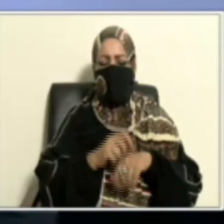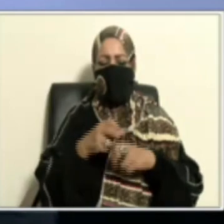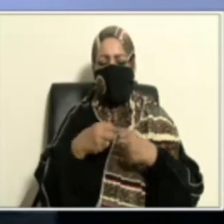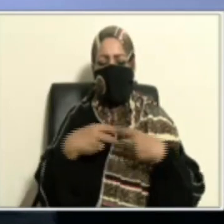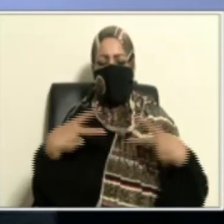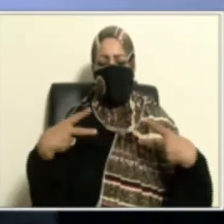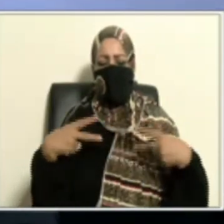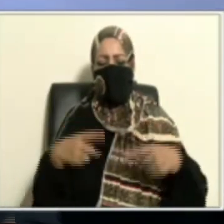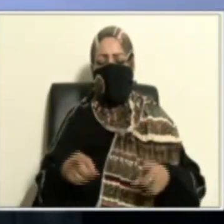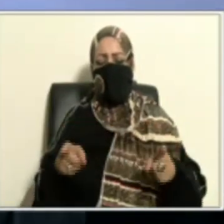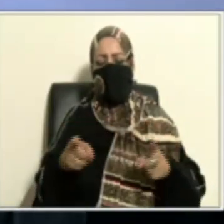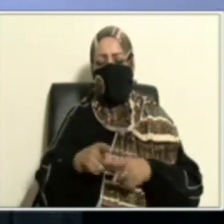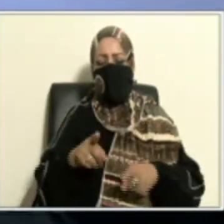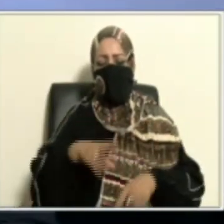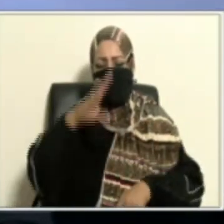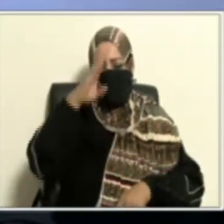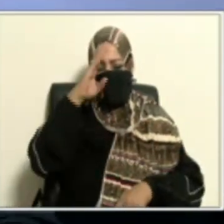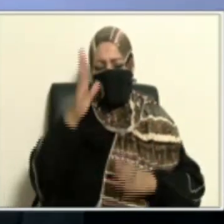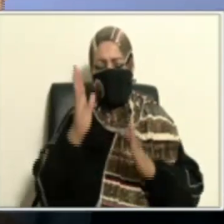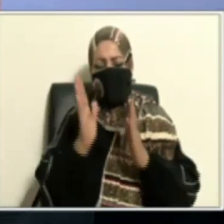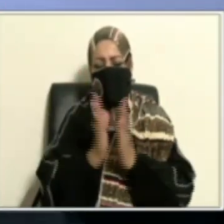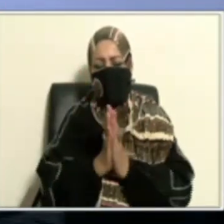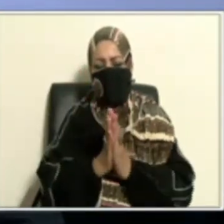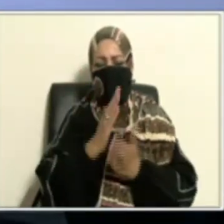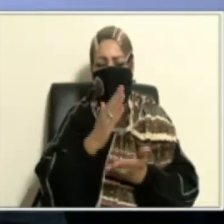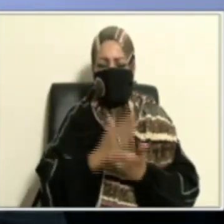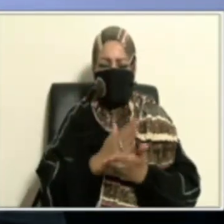من صبراتة أعذرني والله كنت من سبقك، لكن